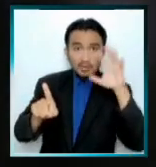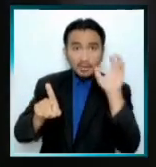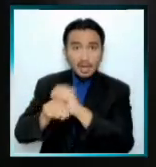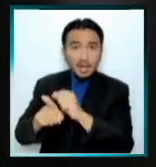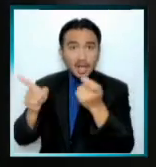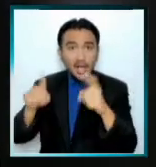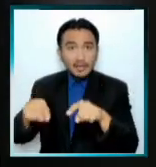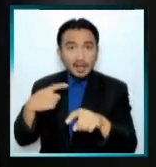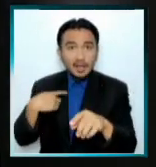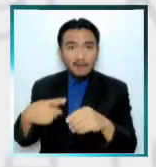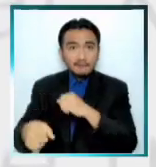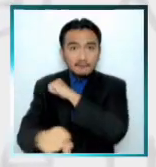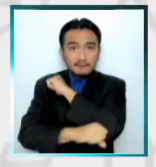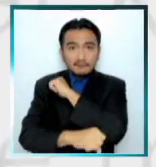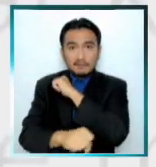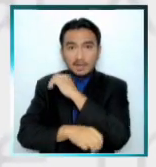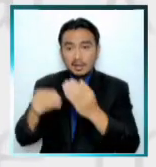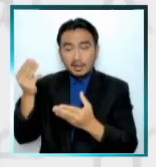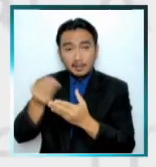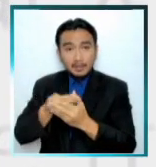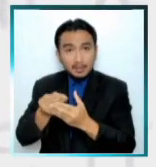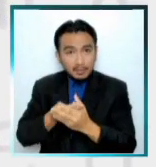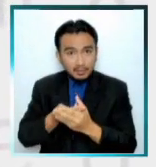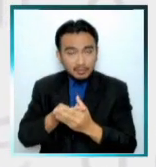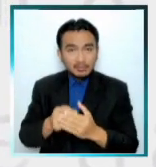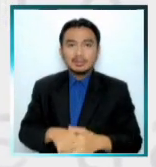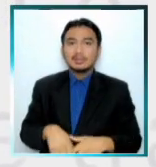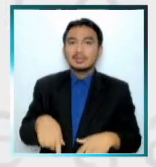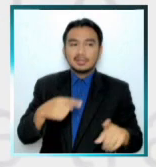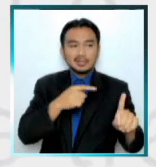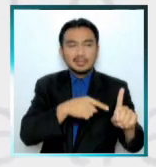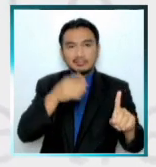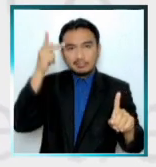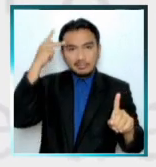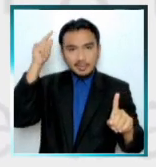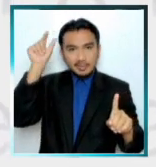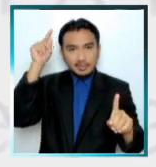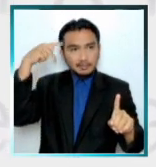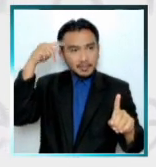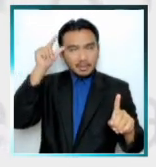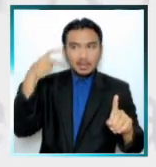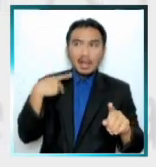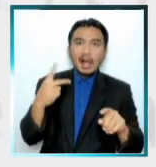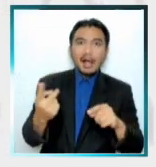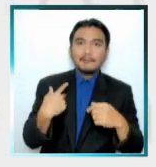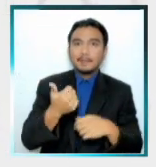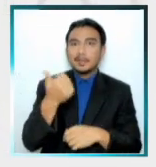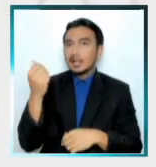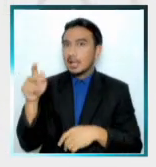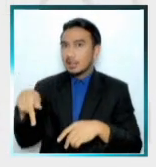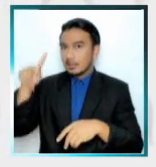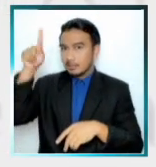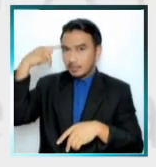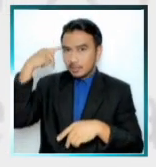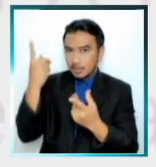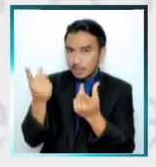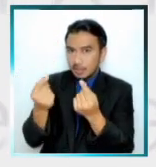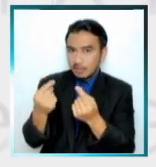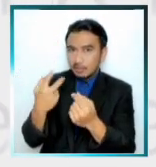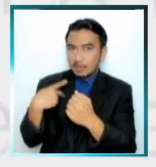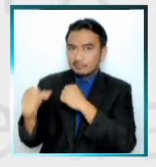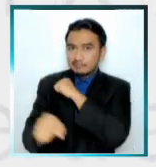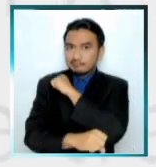magnakaw ng mangga. Hirit pa ni Lacson, mayroon nga raw dyan na politiko na milyon-milyon nang ninanakaw sa